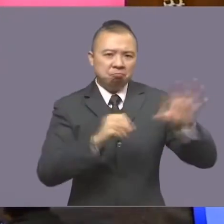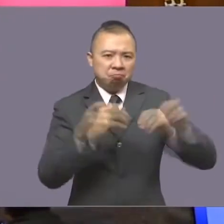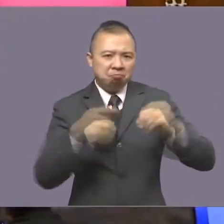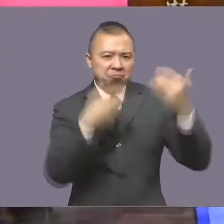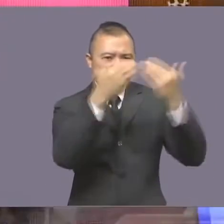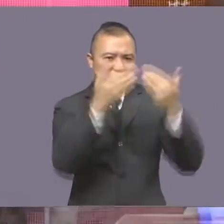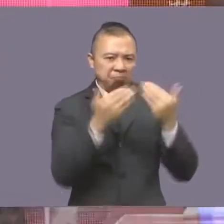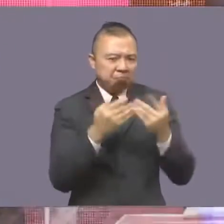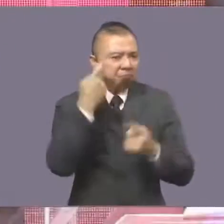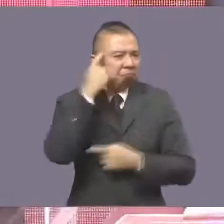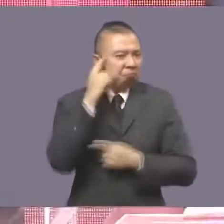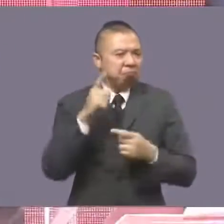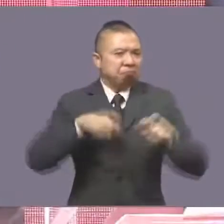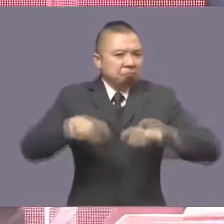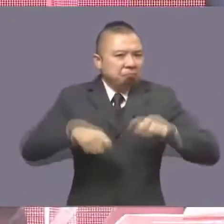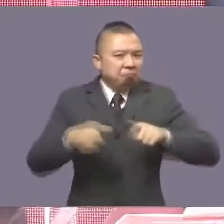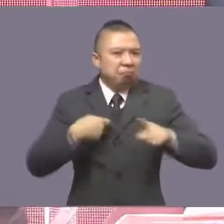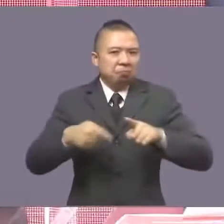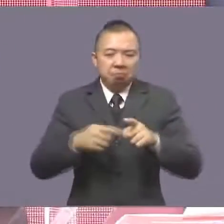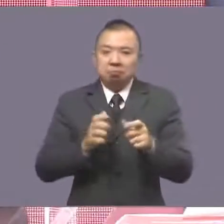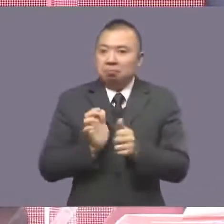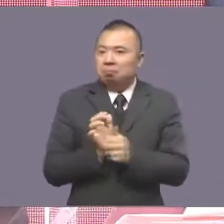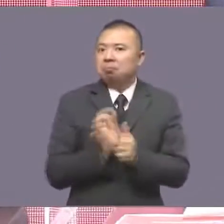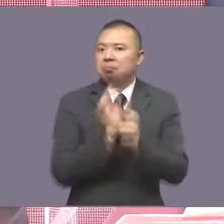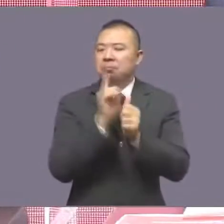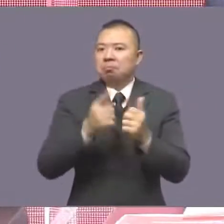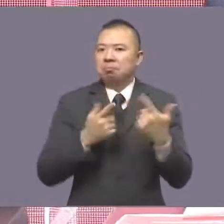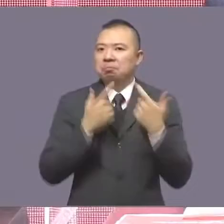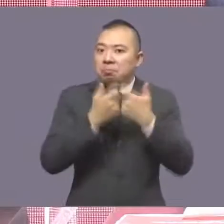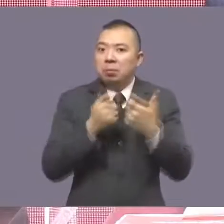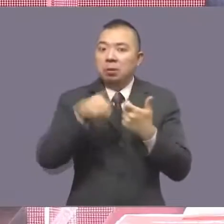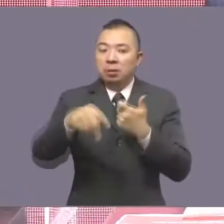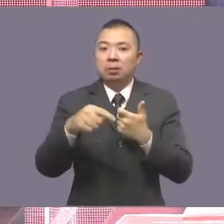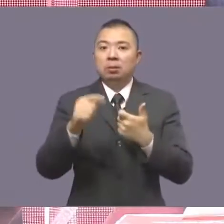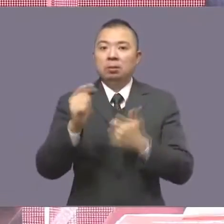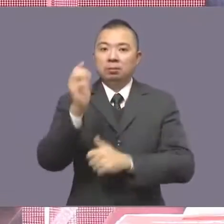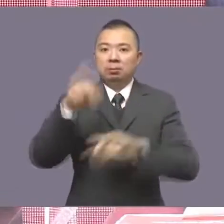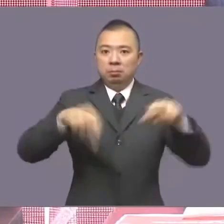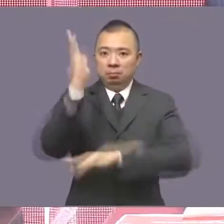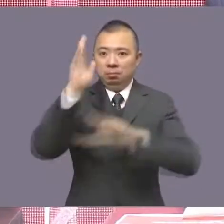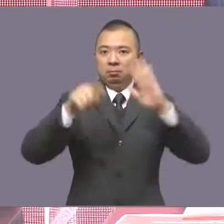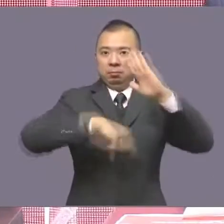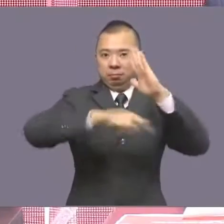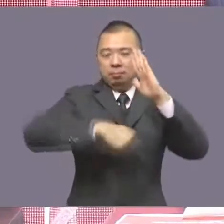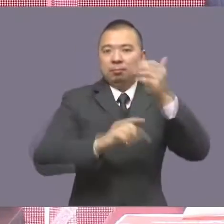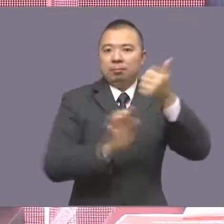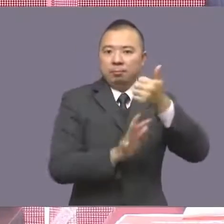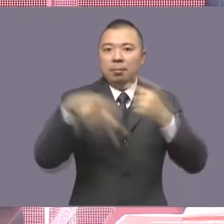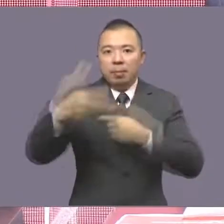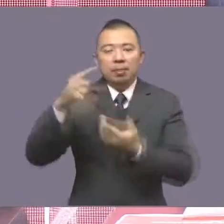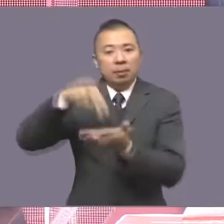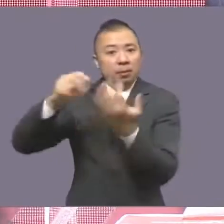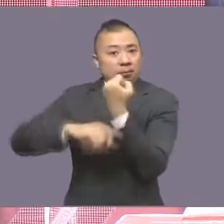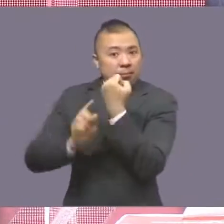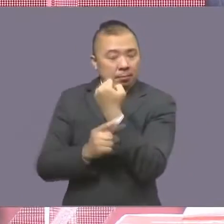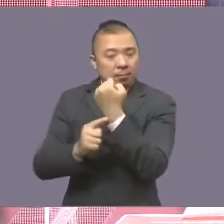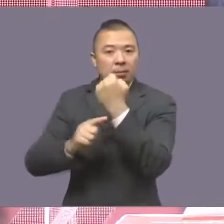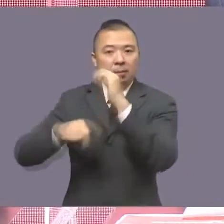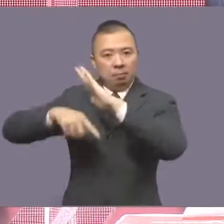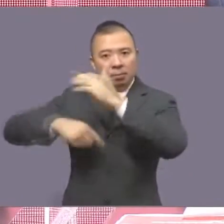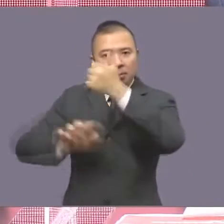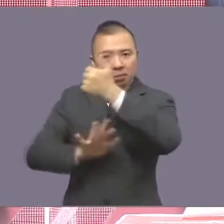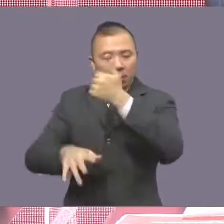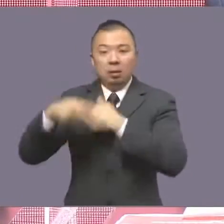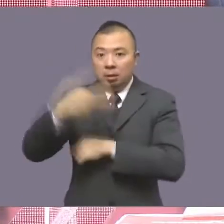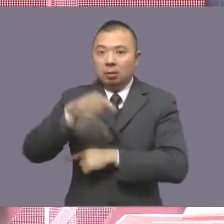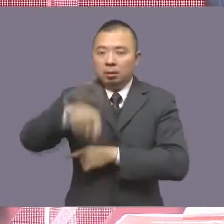为，府院行政团队、立院执政党团以及执政县市首长取得一致